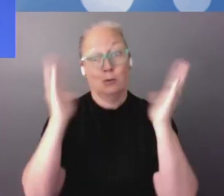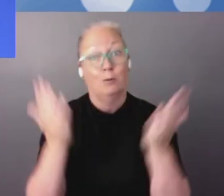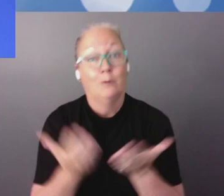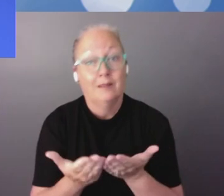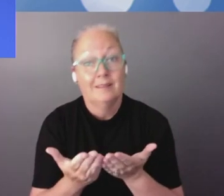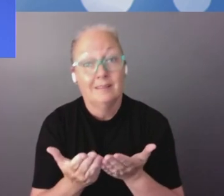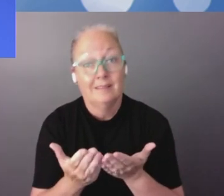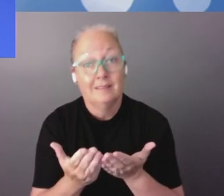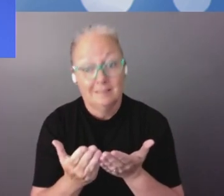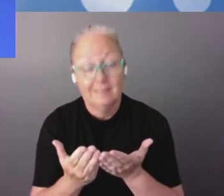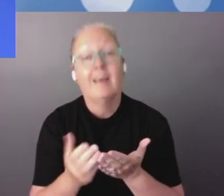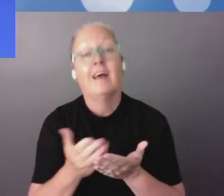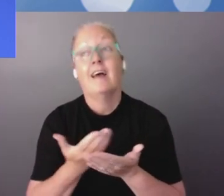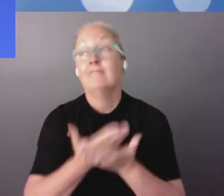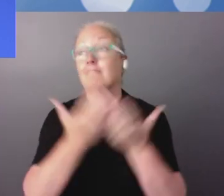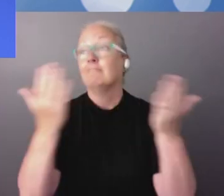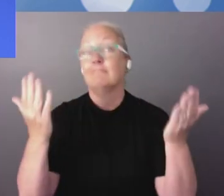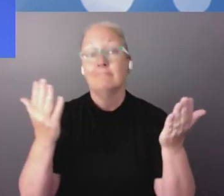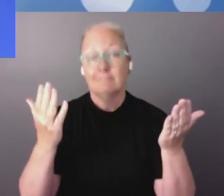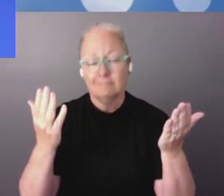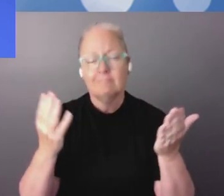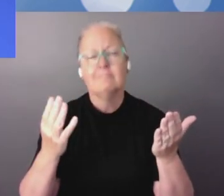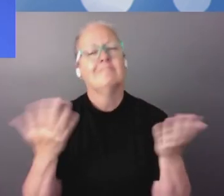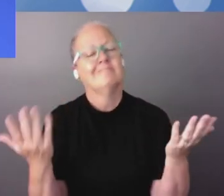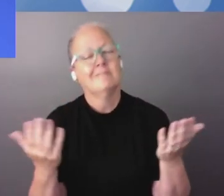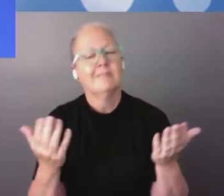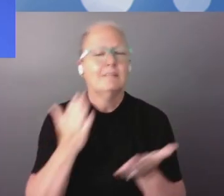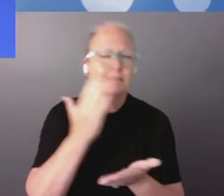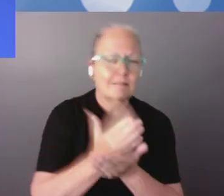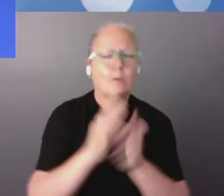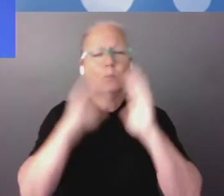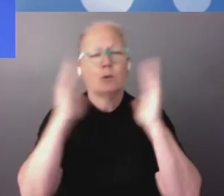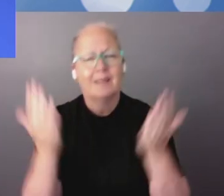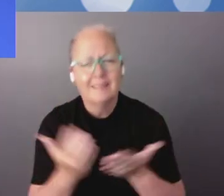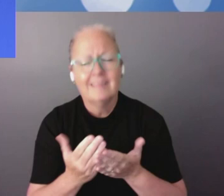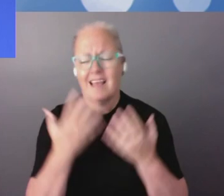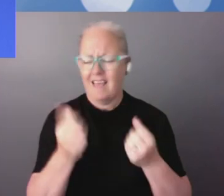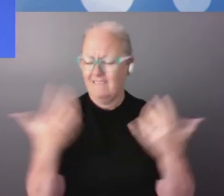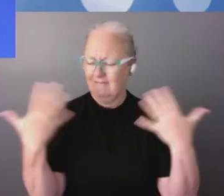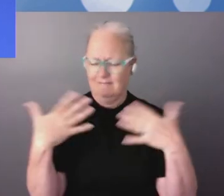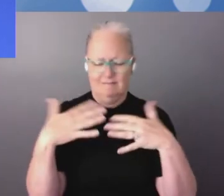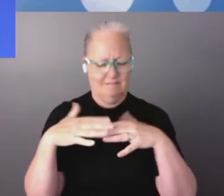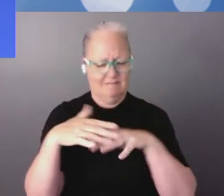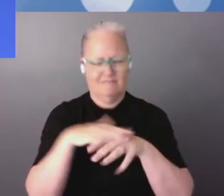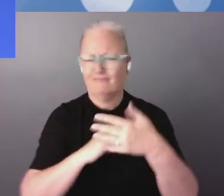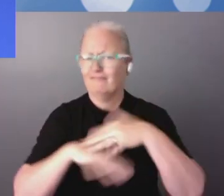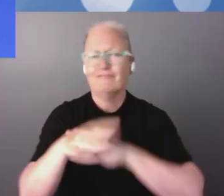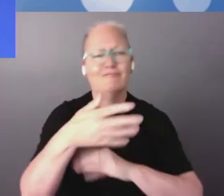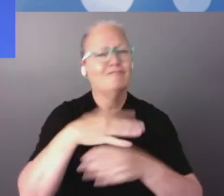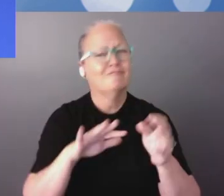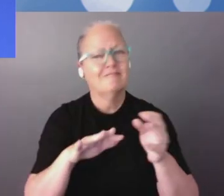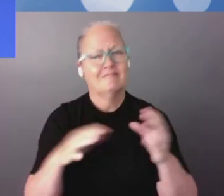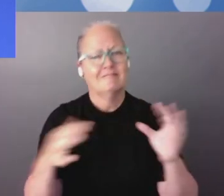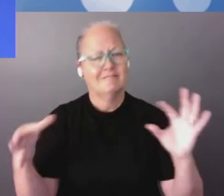сплоченность этих действительностей сначала в литературе, а потом все больше в реальной жизни.